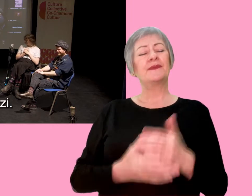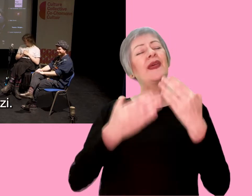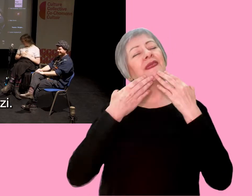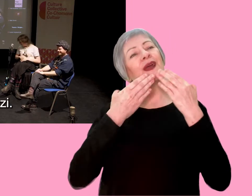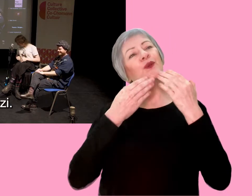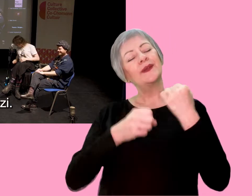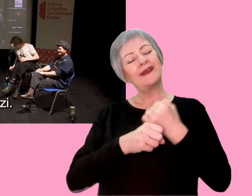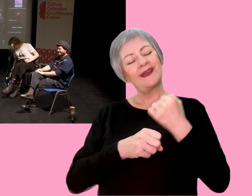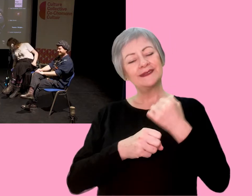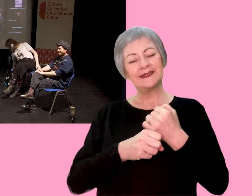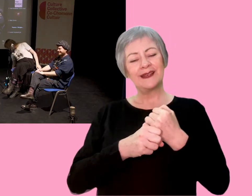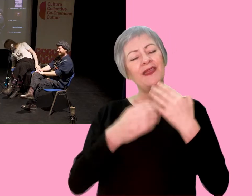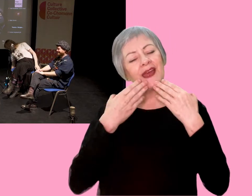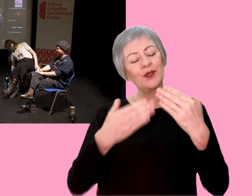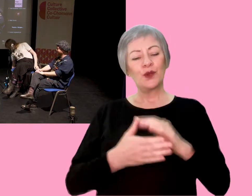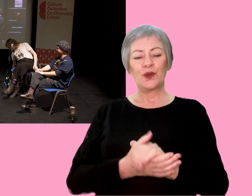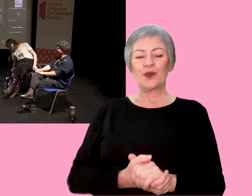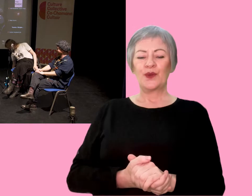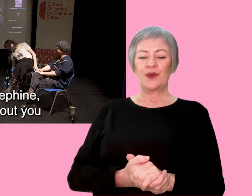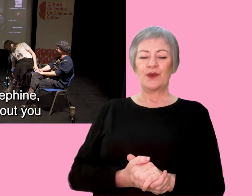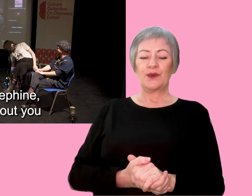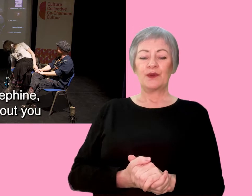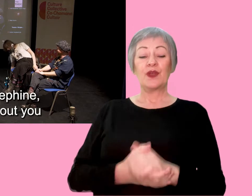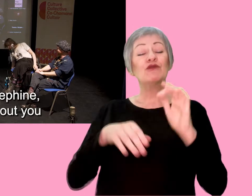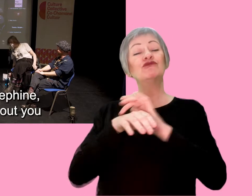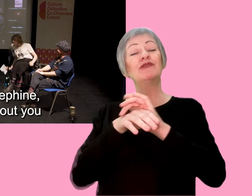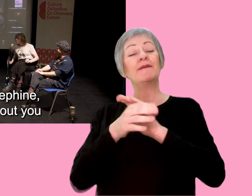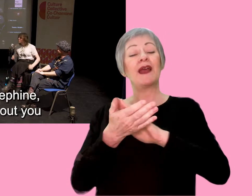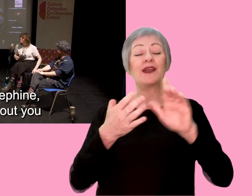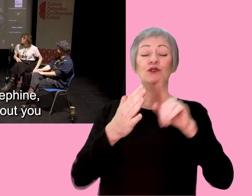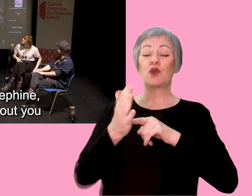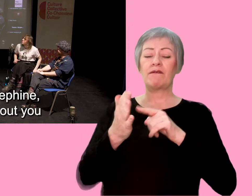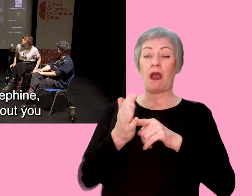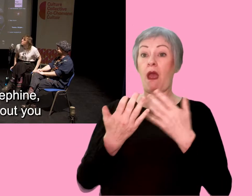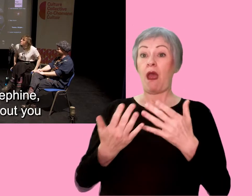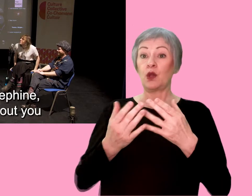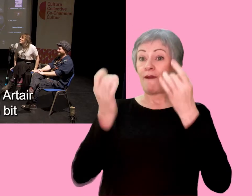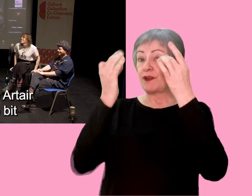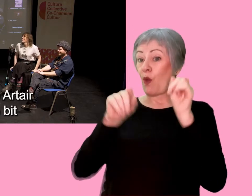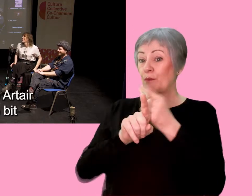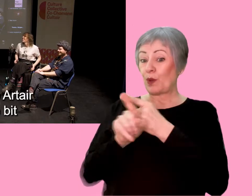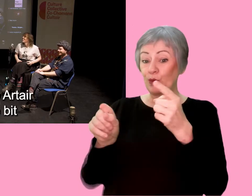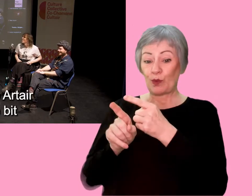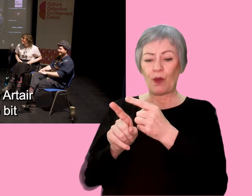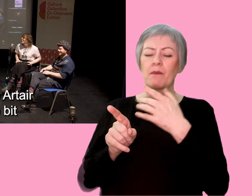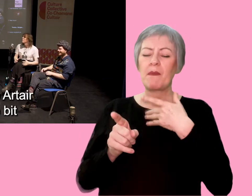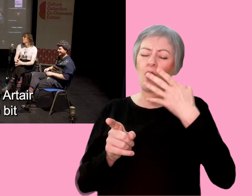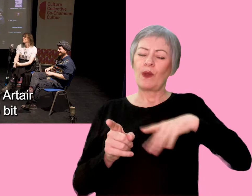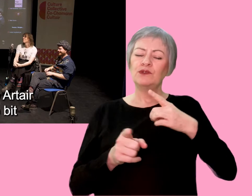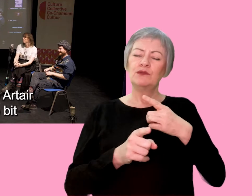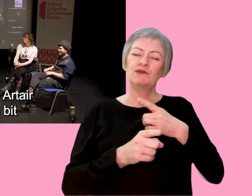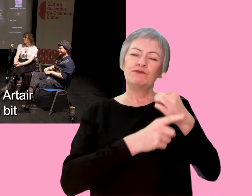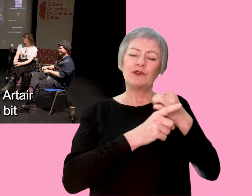Thank you, Ghazi. Thank you. Jamie and Harry, Josephine, I haven't forgotten about you, but I just wanted to chat